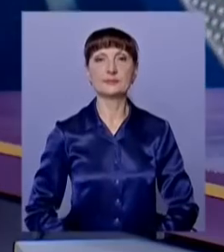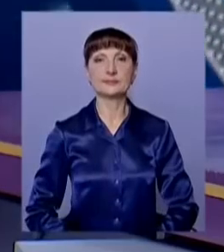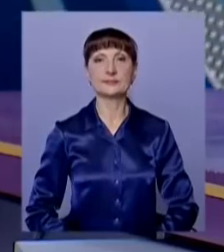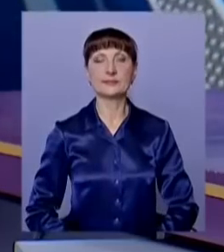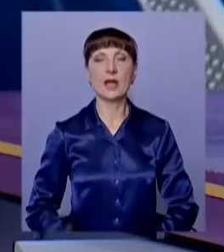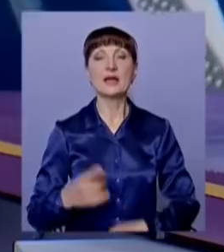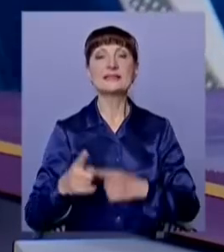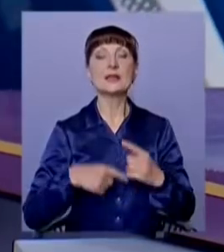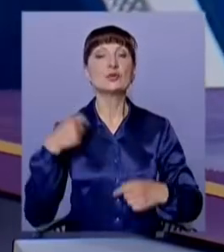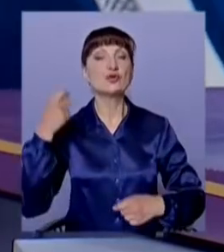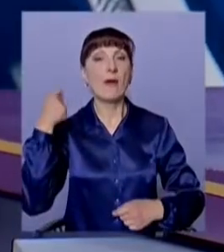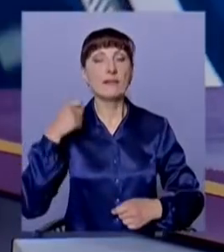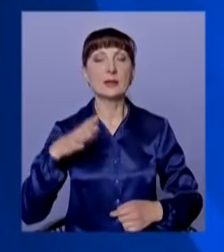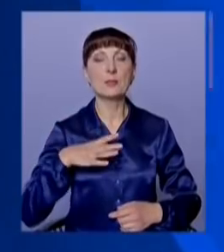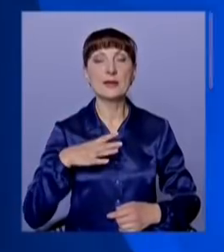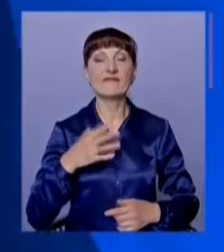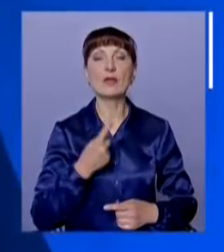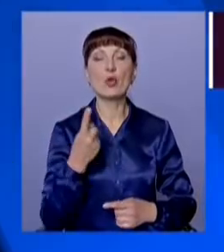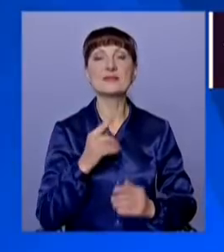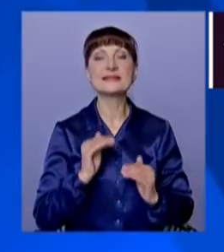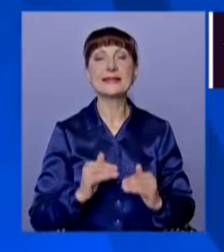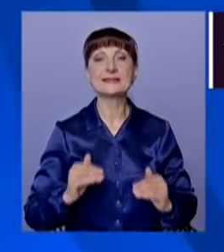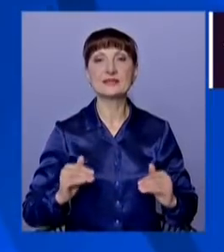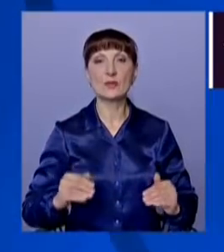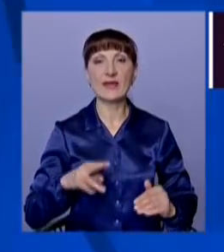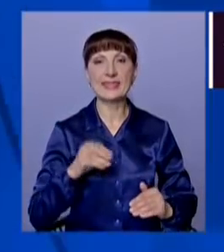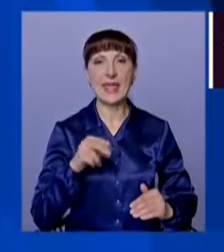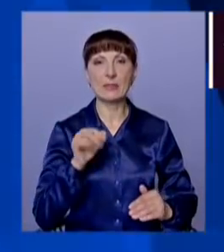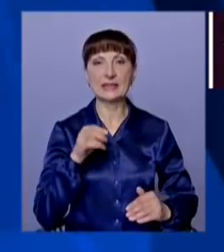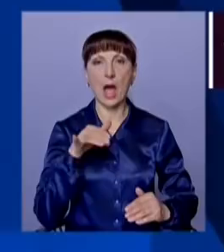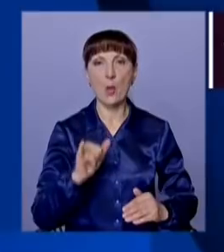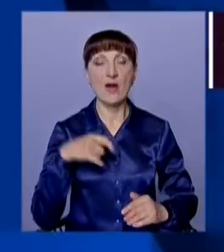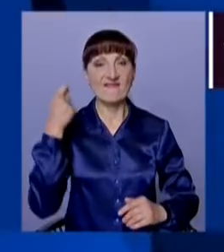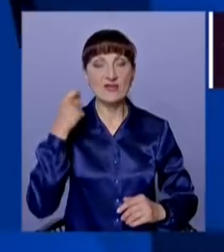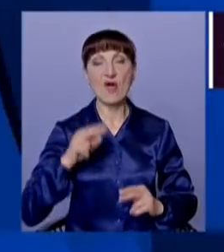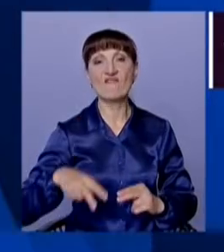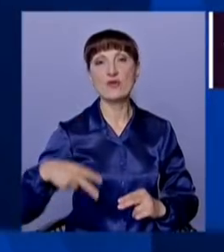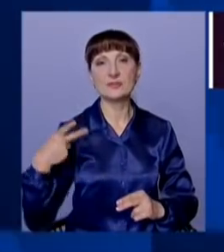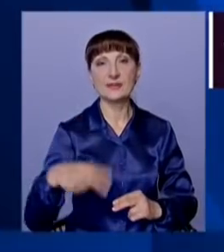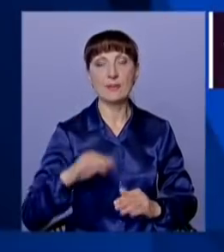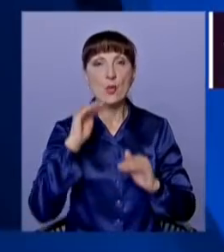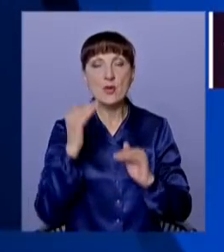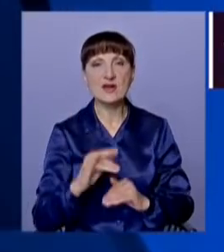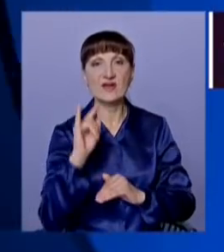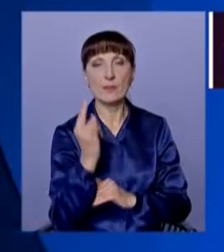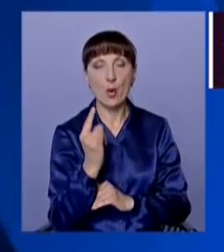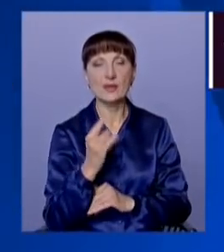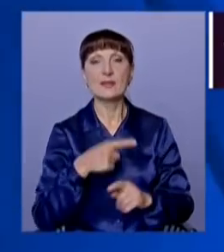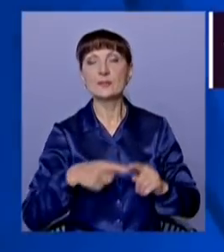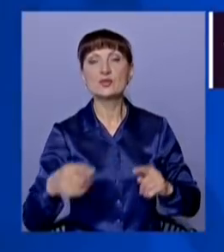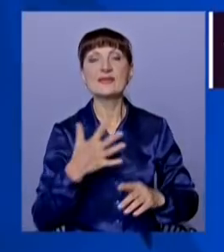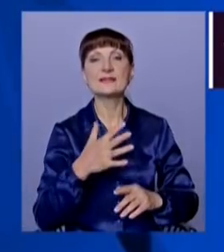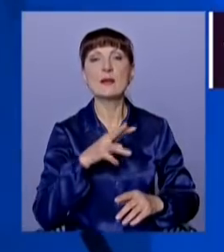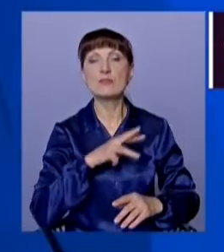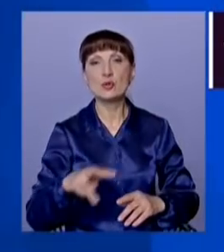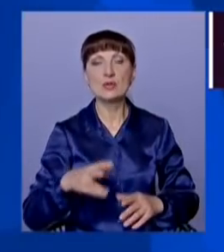следующие кадры были сняты в одном из детских садов темиртау на видео воспитательница укрыть одеялом ребенка на протяжении нескольких